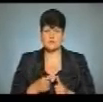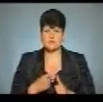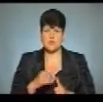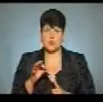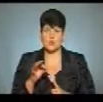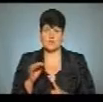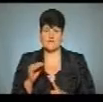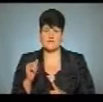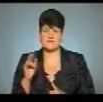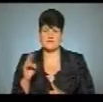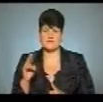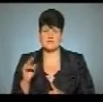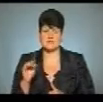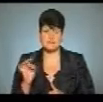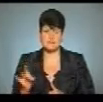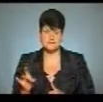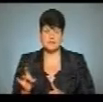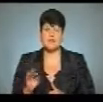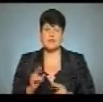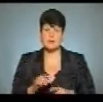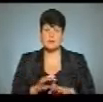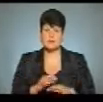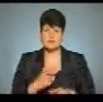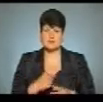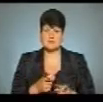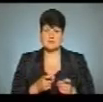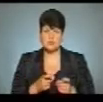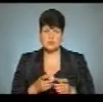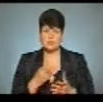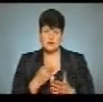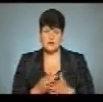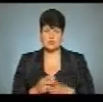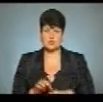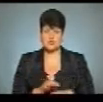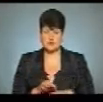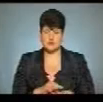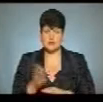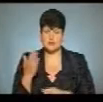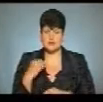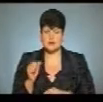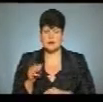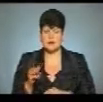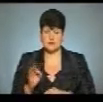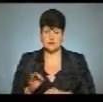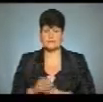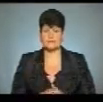офіцера. Як поводитися зі зброєю, показує дружині Христині колишній атовець Олексій Дацюк.